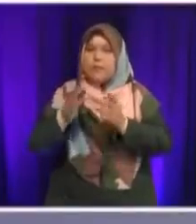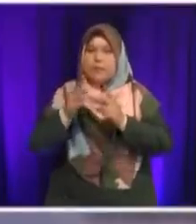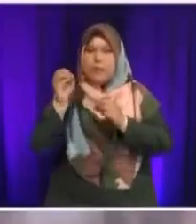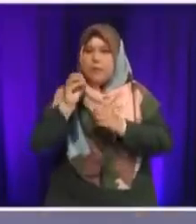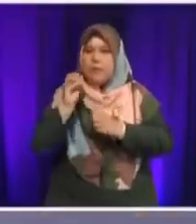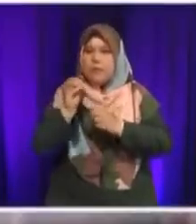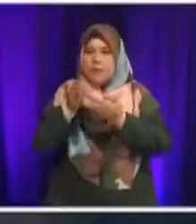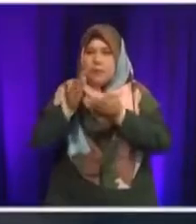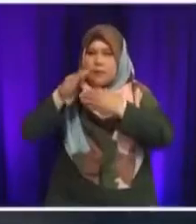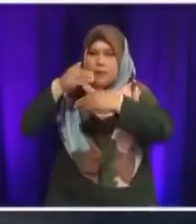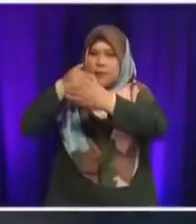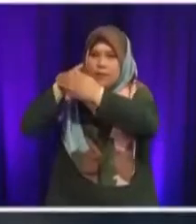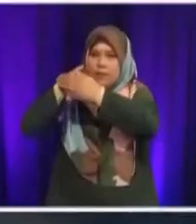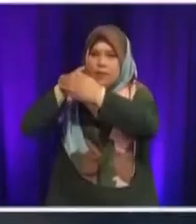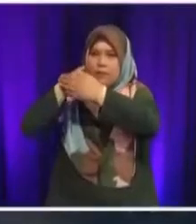acuannya